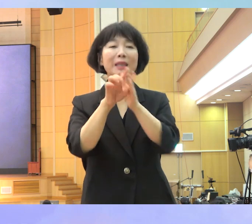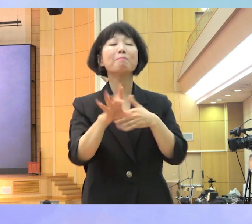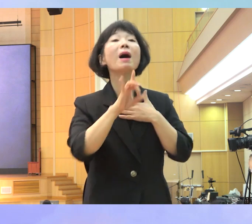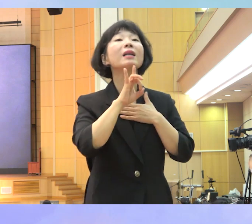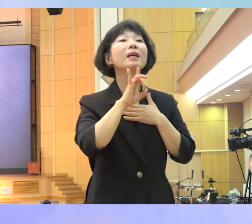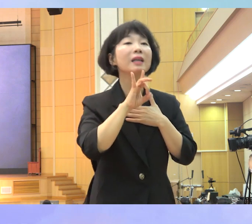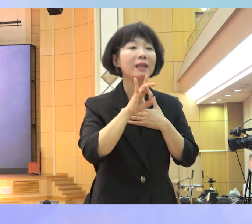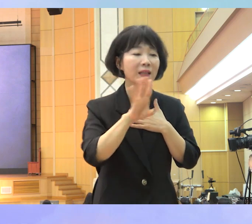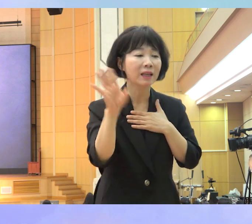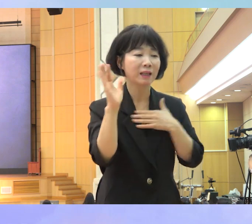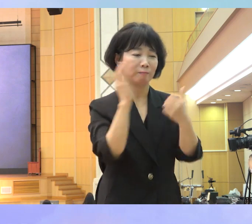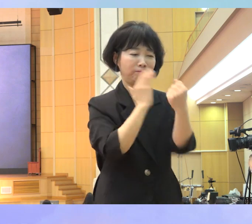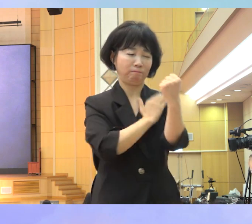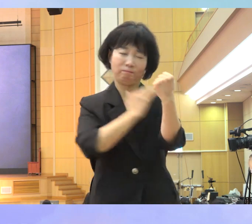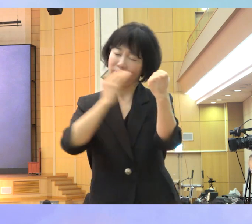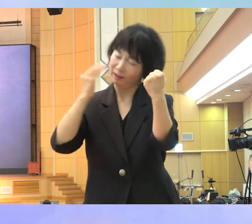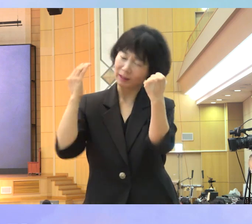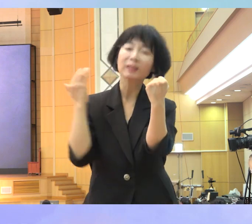믿음만이